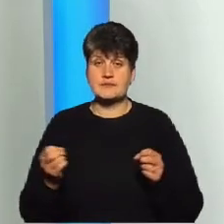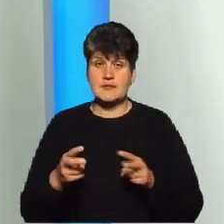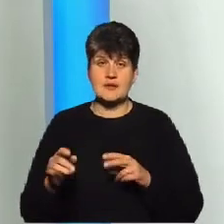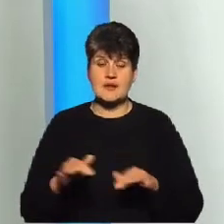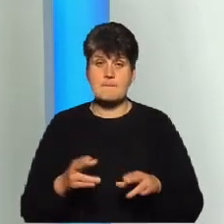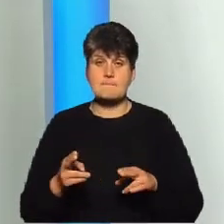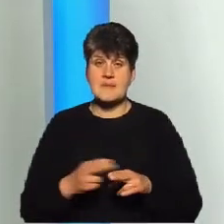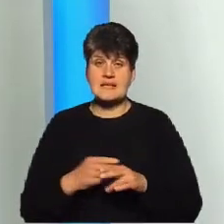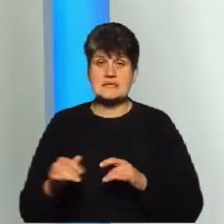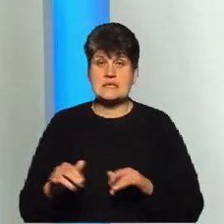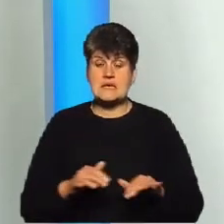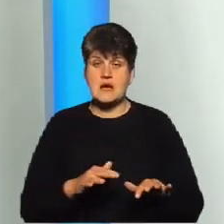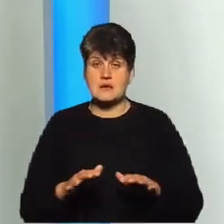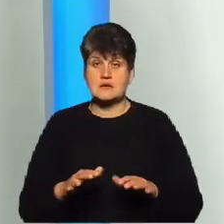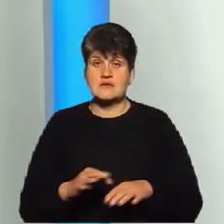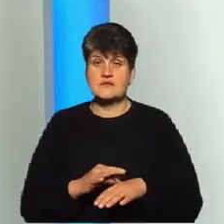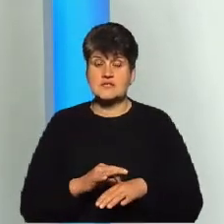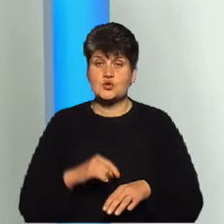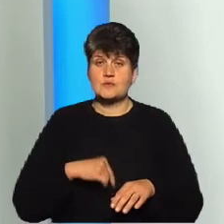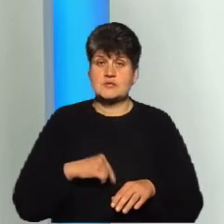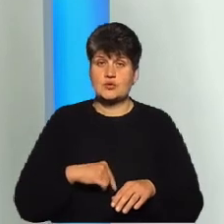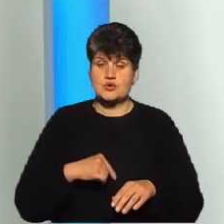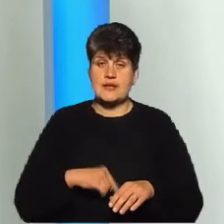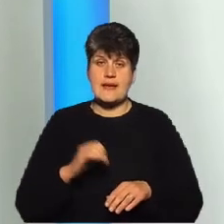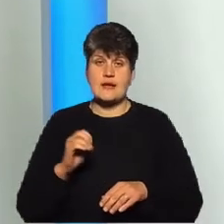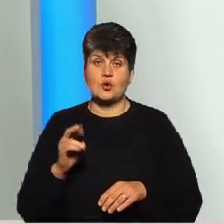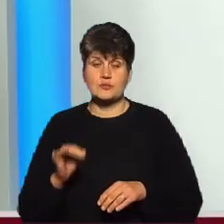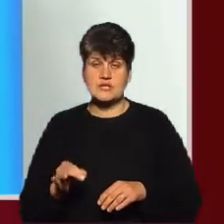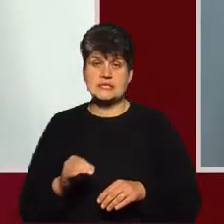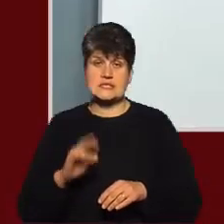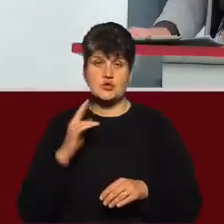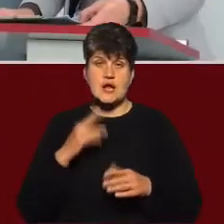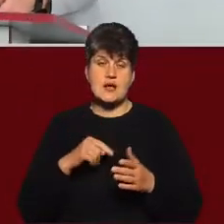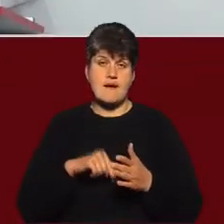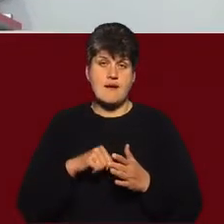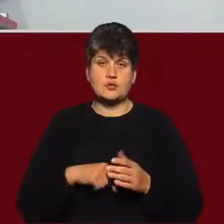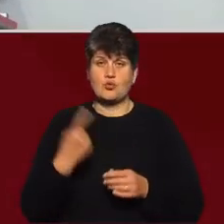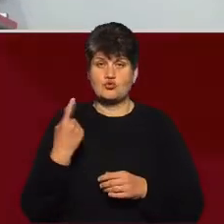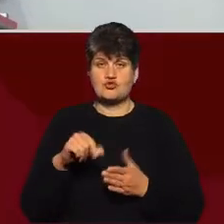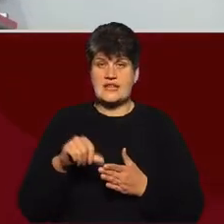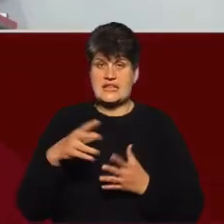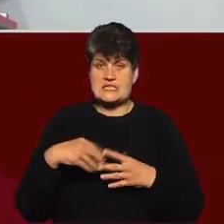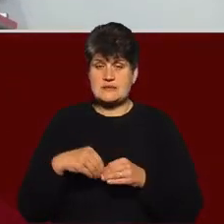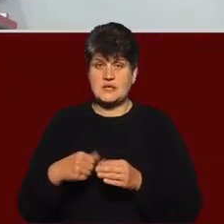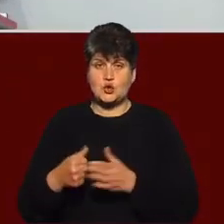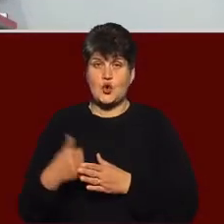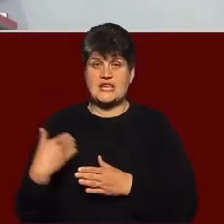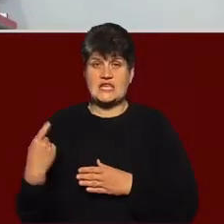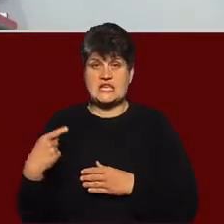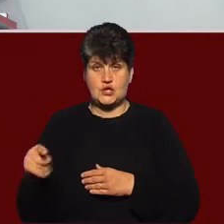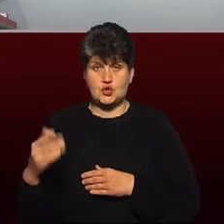бездіяння фізичного, психологічного, економічного чи сексуального характеру одного члена сім'ї до іншого,